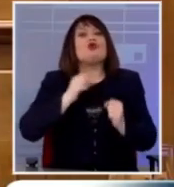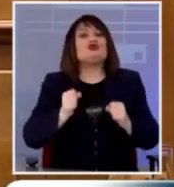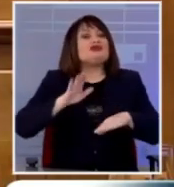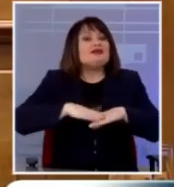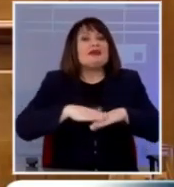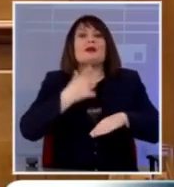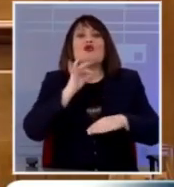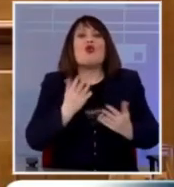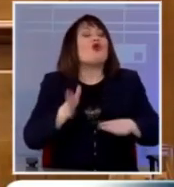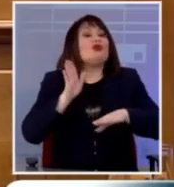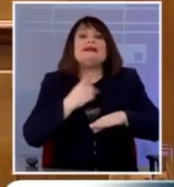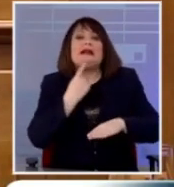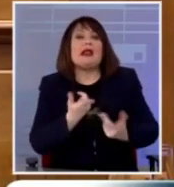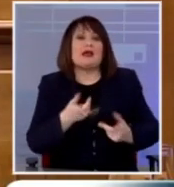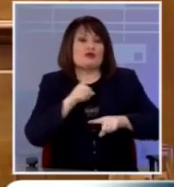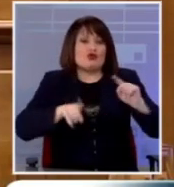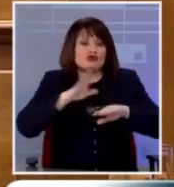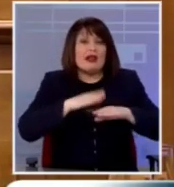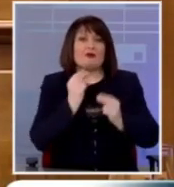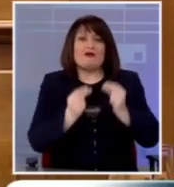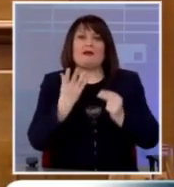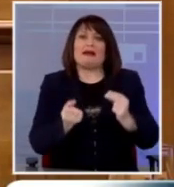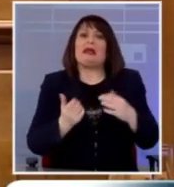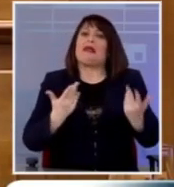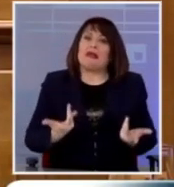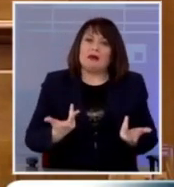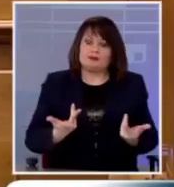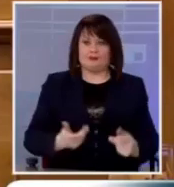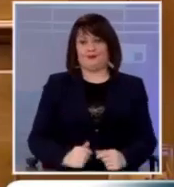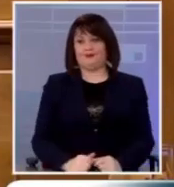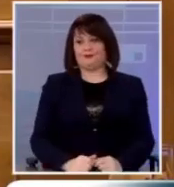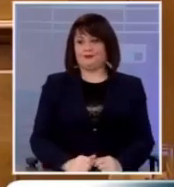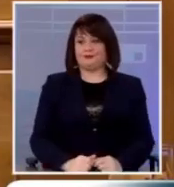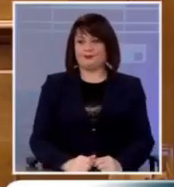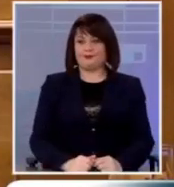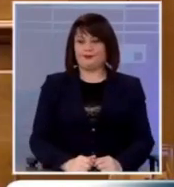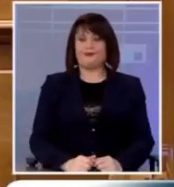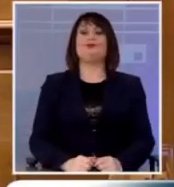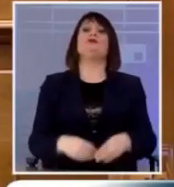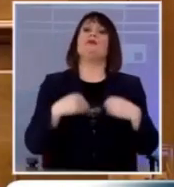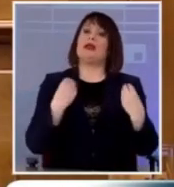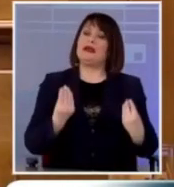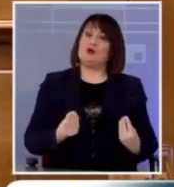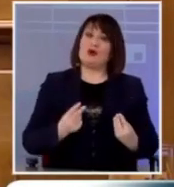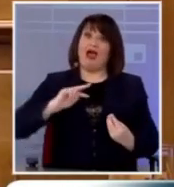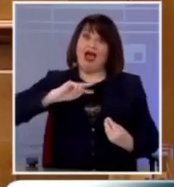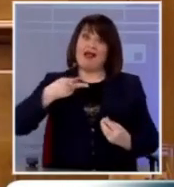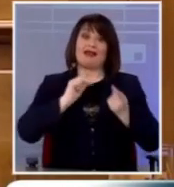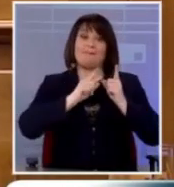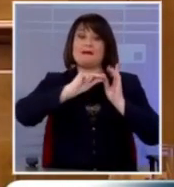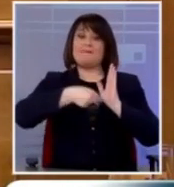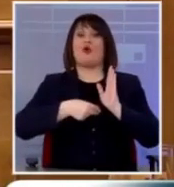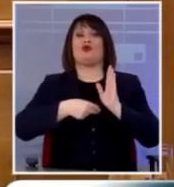στην οποία αποδίδει ο λαός τα προβλήματα στα οποία έχει περιέλθει. Λοιπόν, ήταν μια αντιμνημονιακή